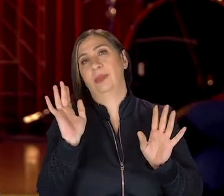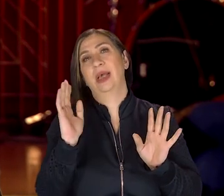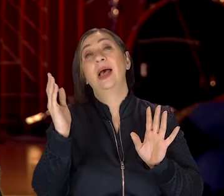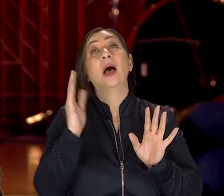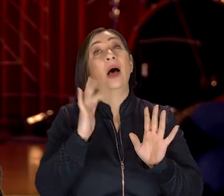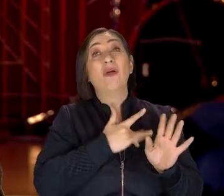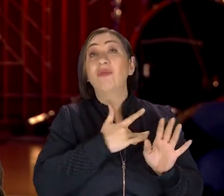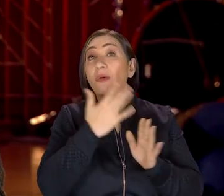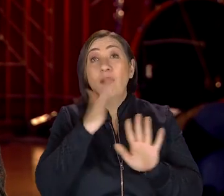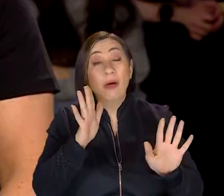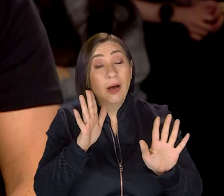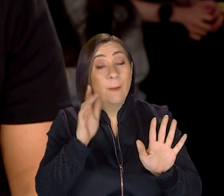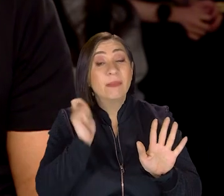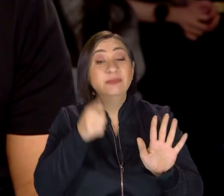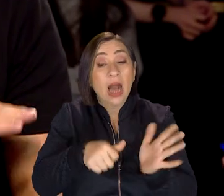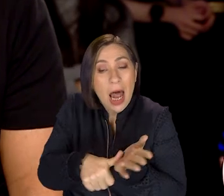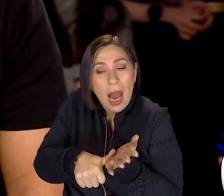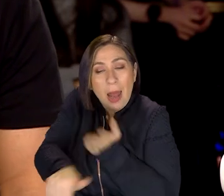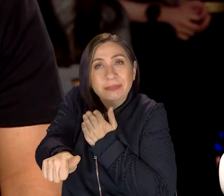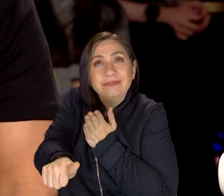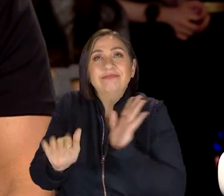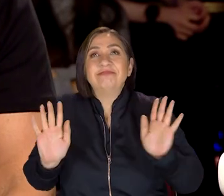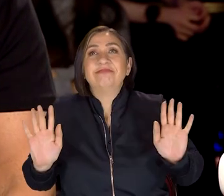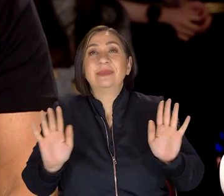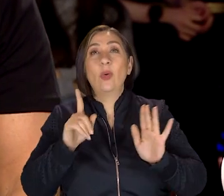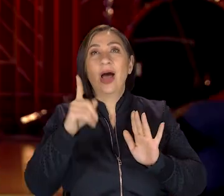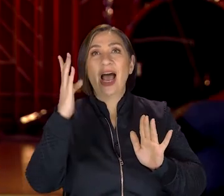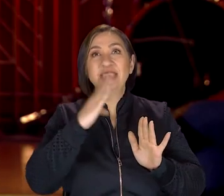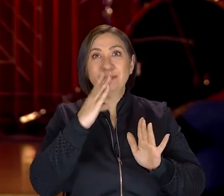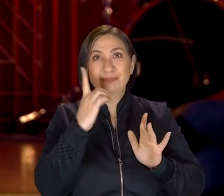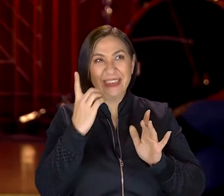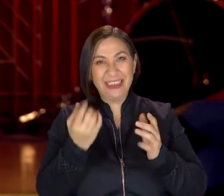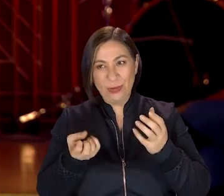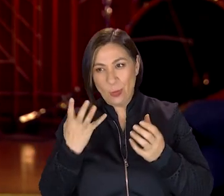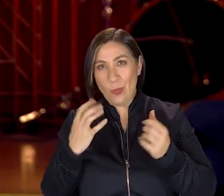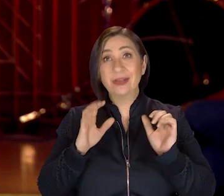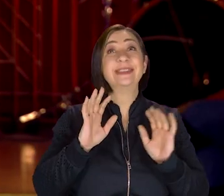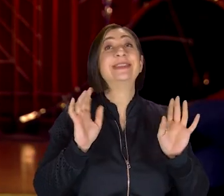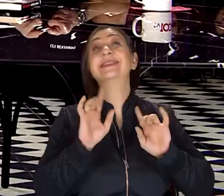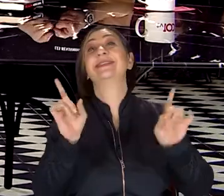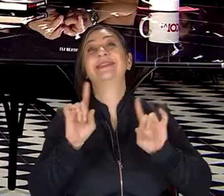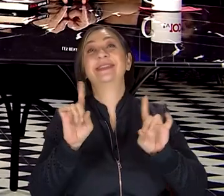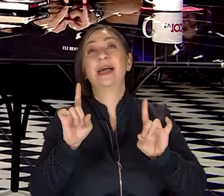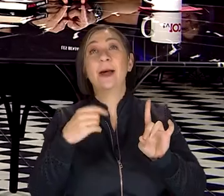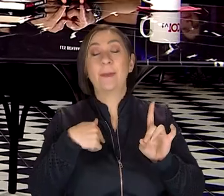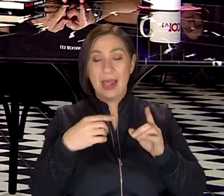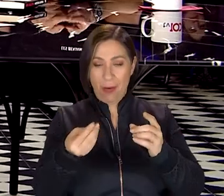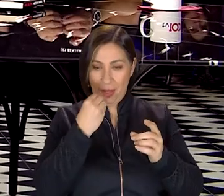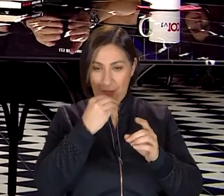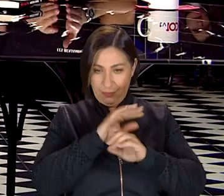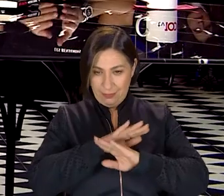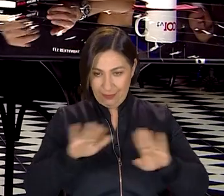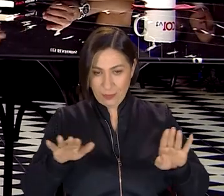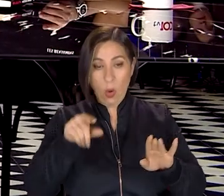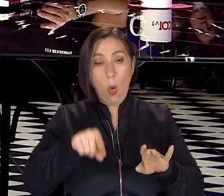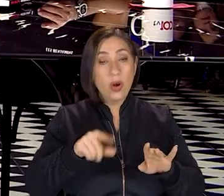Ha. Affetmem. Ha. Hiç. Yerim. Ne sonra onun acısını bir yerde çıkarıyor musun? Yok ben ama tek yaptığım şey şu. Mesela onu yedim mi?